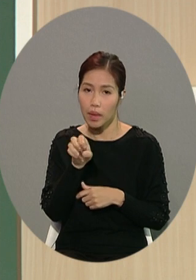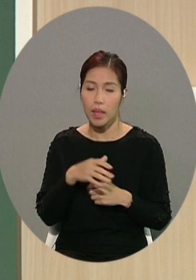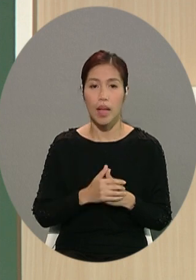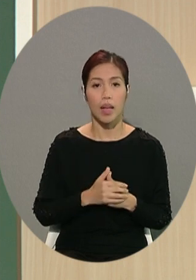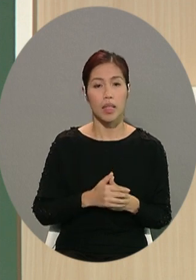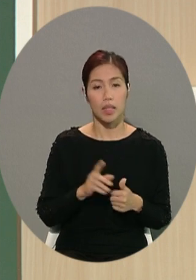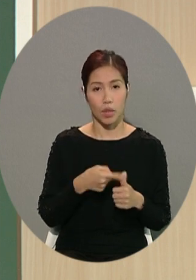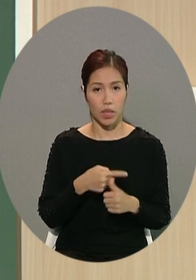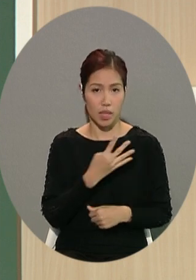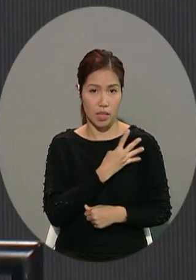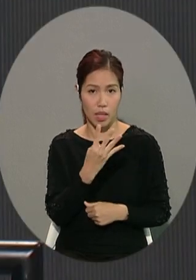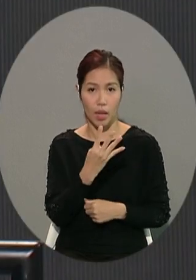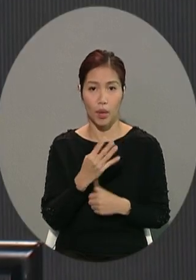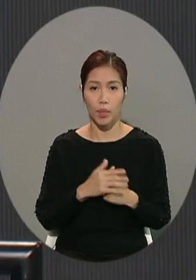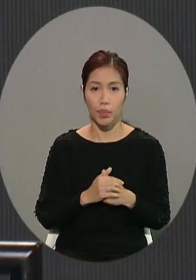四号刘永贤。